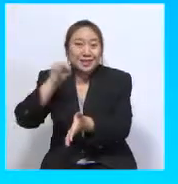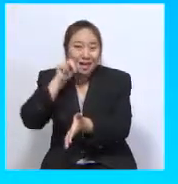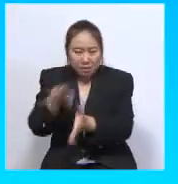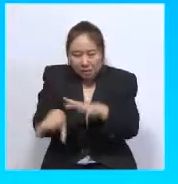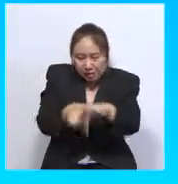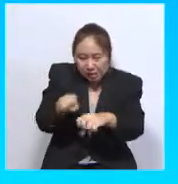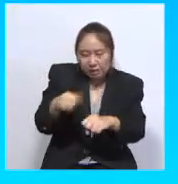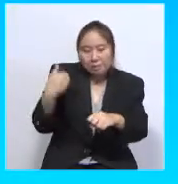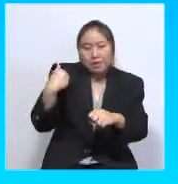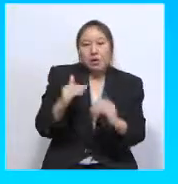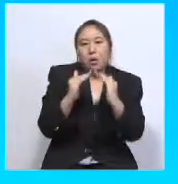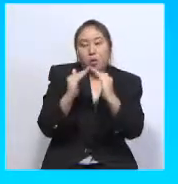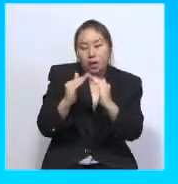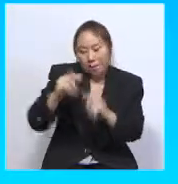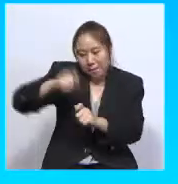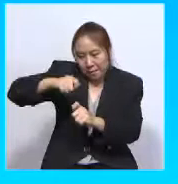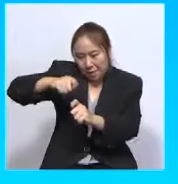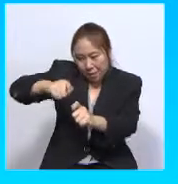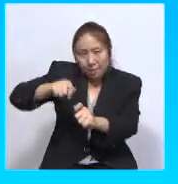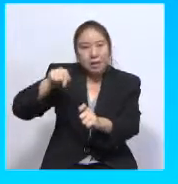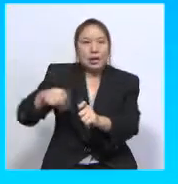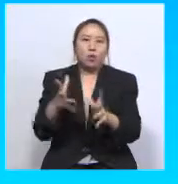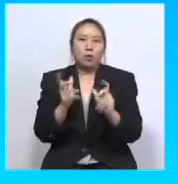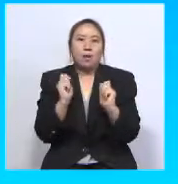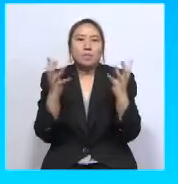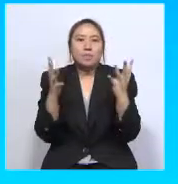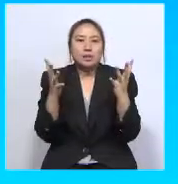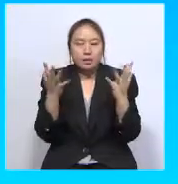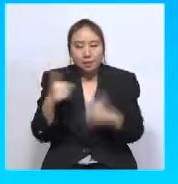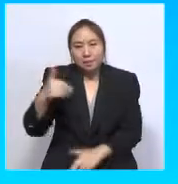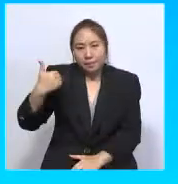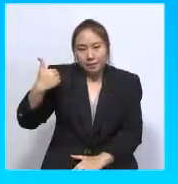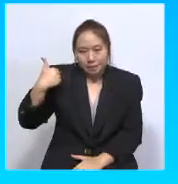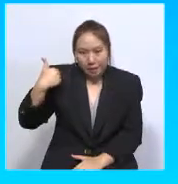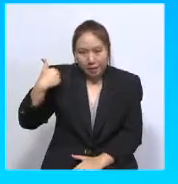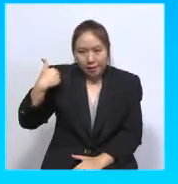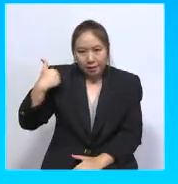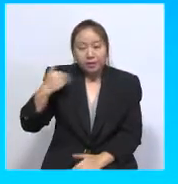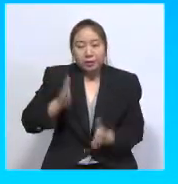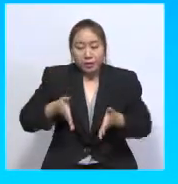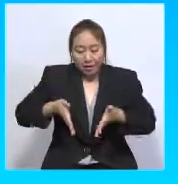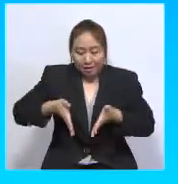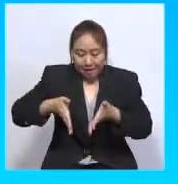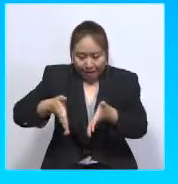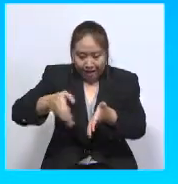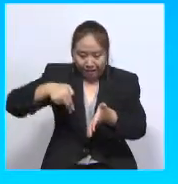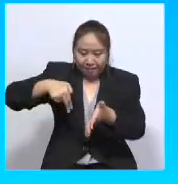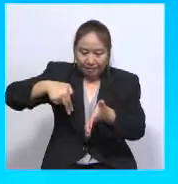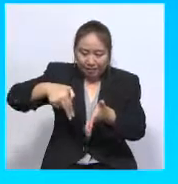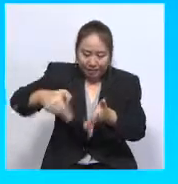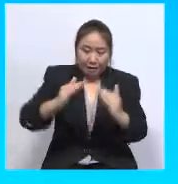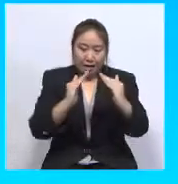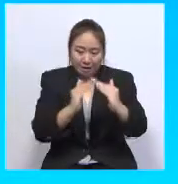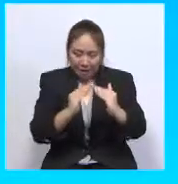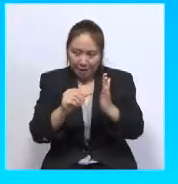มีการก่อสร้างต่อเติมอาคารโดยไม่ได้รับอนุญาตมีการก่อสร้างต่อเติมอาคารบริเวณทางเดินอาคารนะครับแล้วก็ดัดแปลงอาค